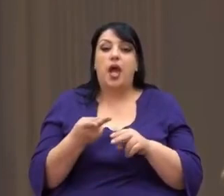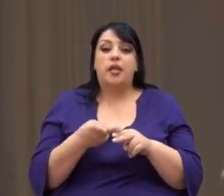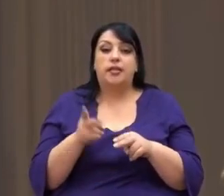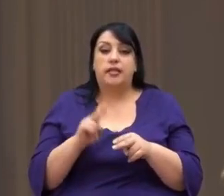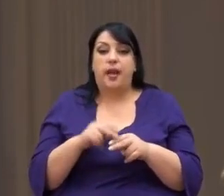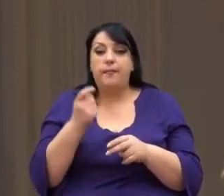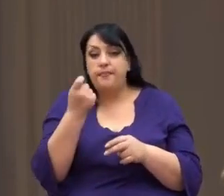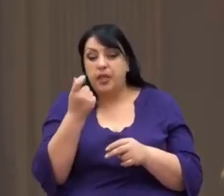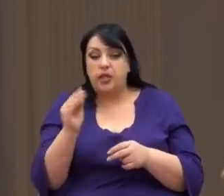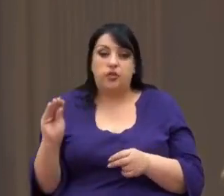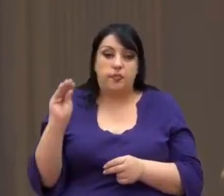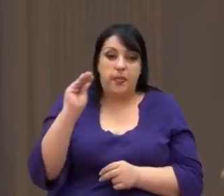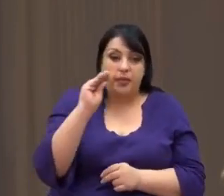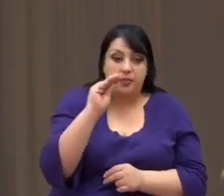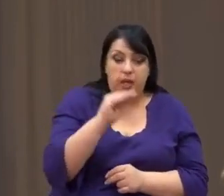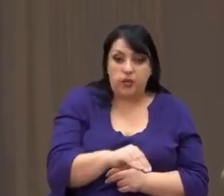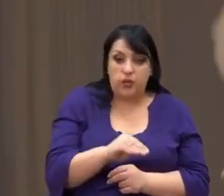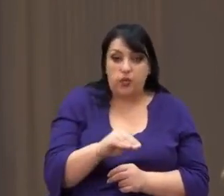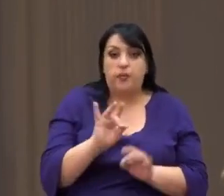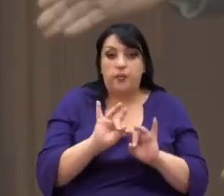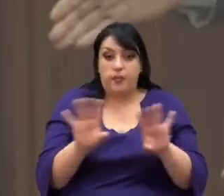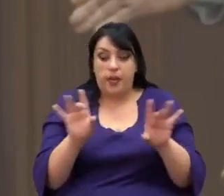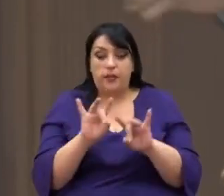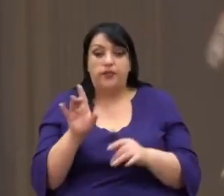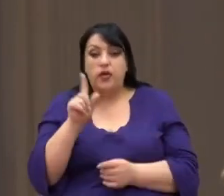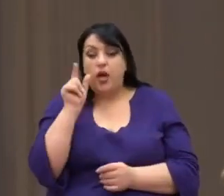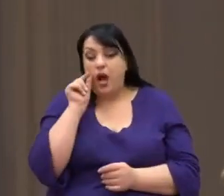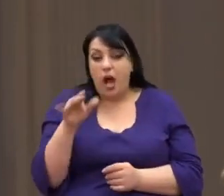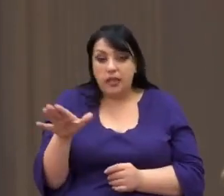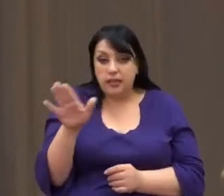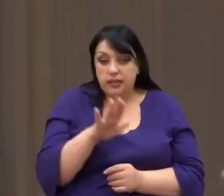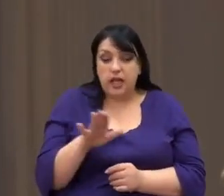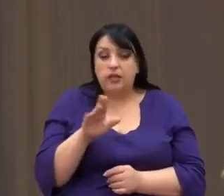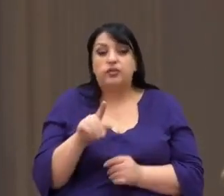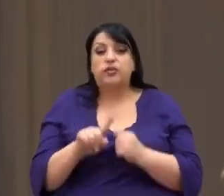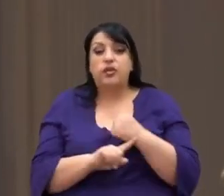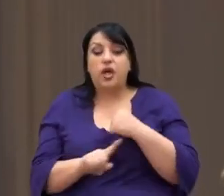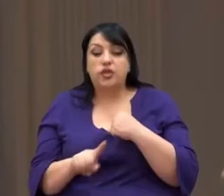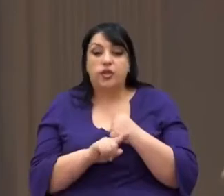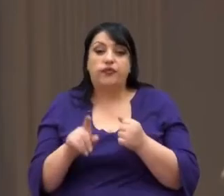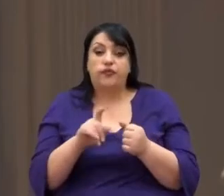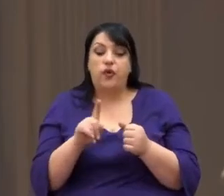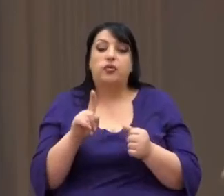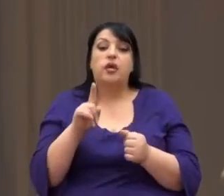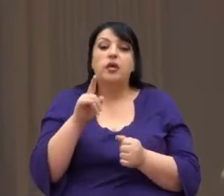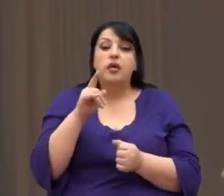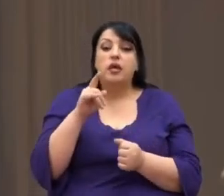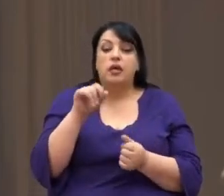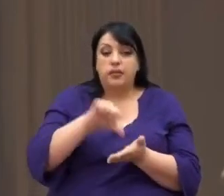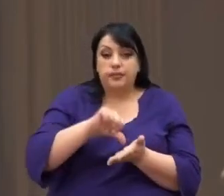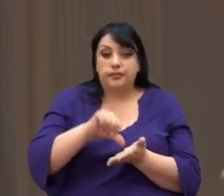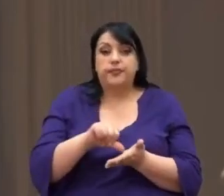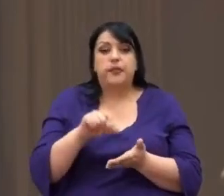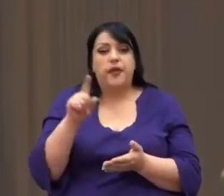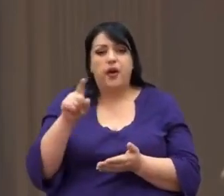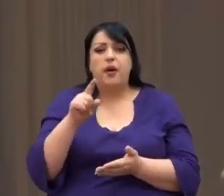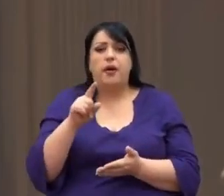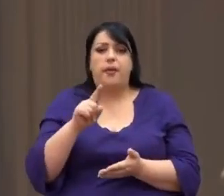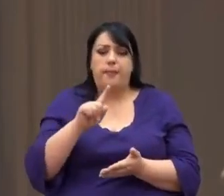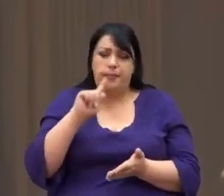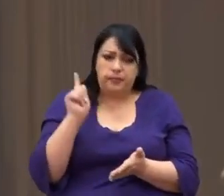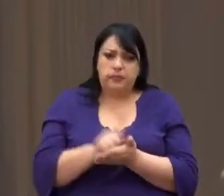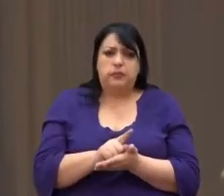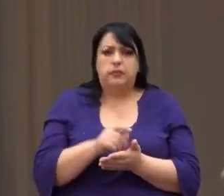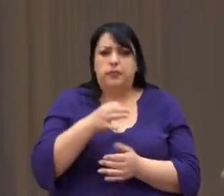ինչը նշանակում է Հայաստան դաշինքը, որ ներկայացված է Հայաստան խմբակցությամբ, պարտավոր է և ապահովում է